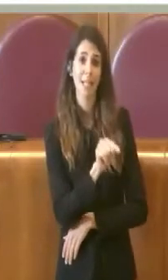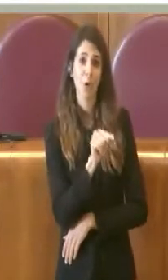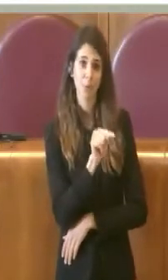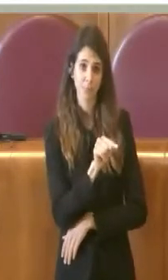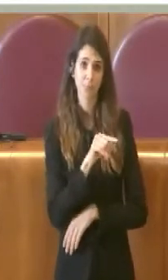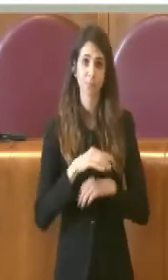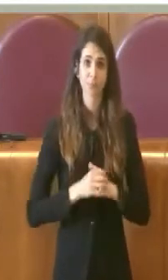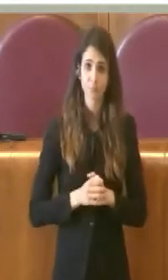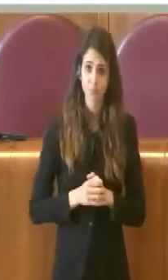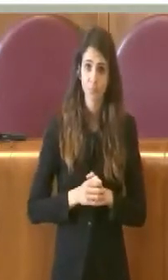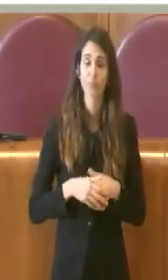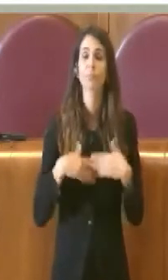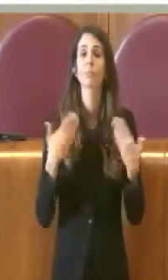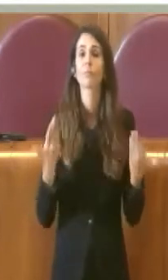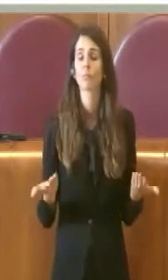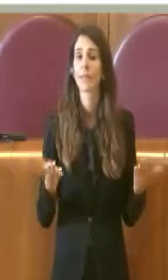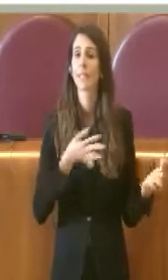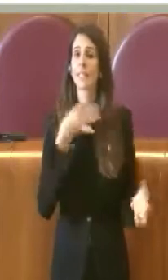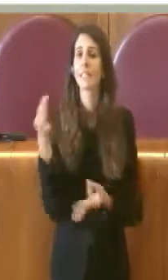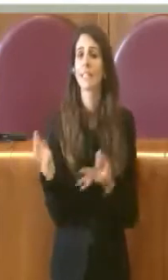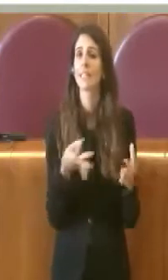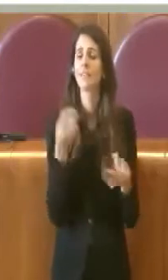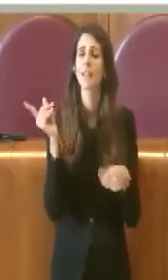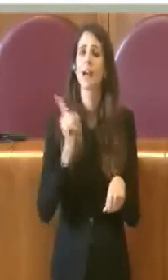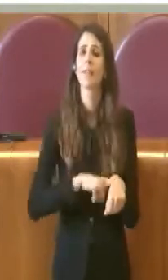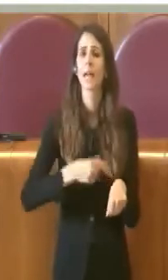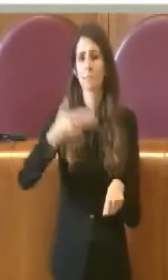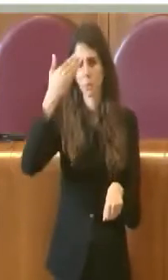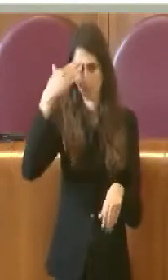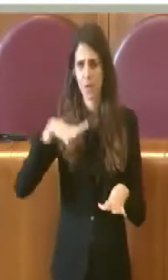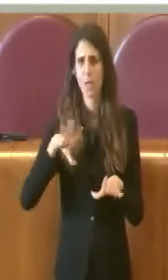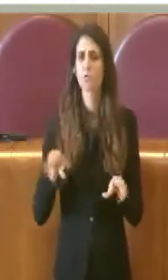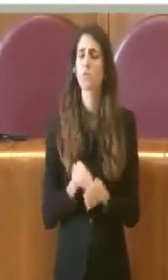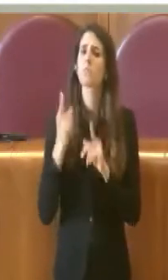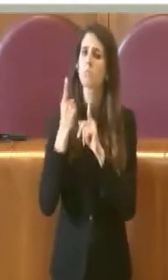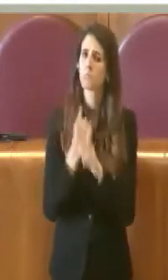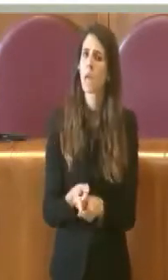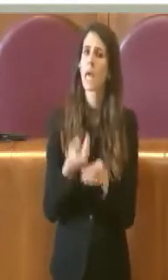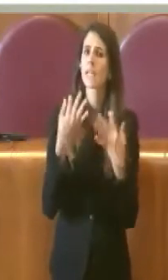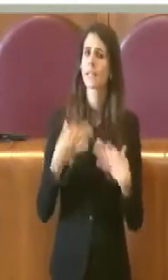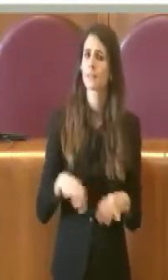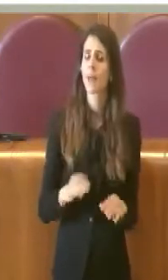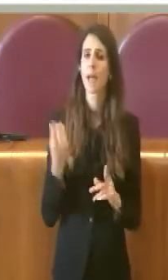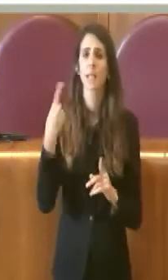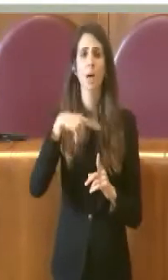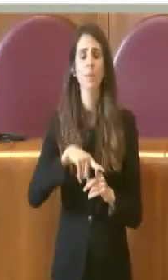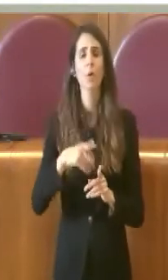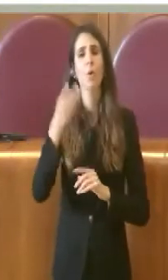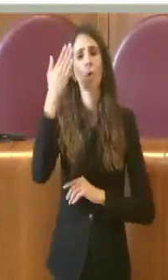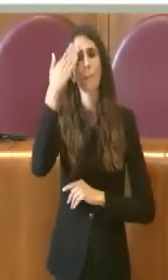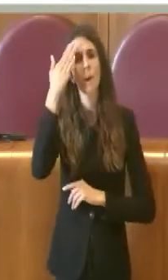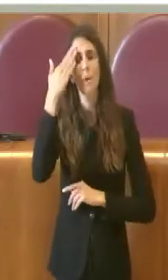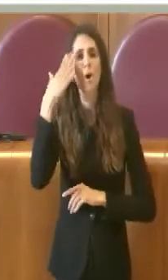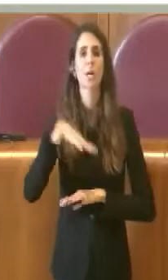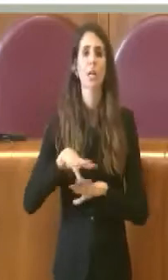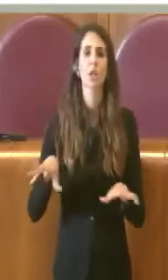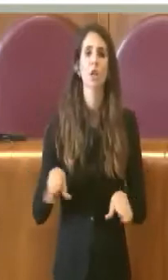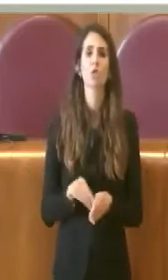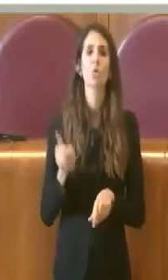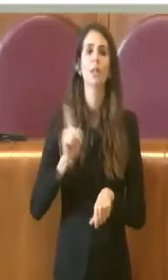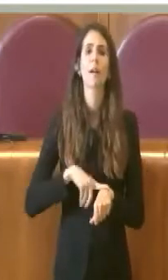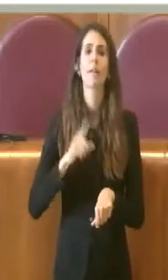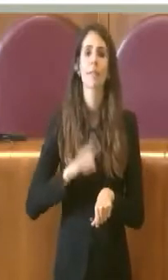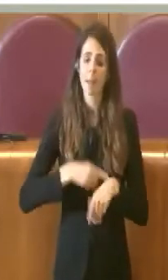sono. Dunque siamo nei tempi di quella memoria di giunta. E siamo nei tempi della memoria di giunta anche